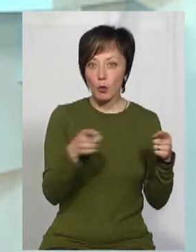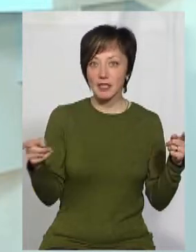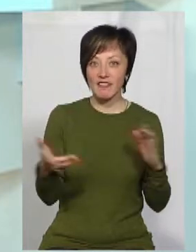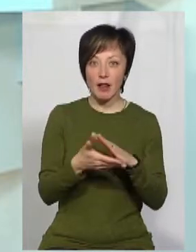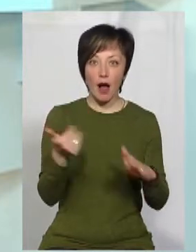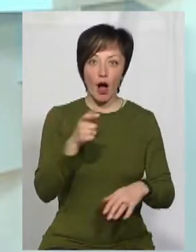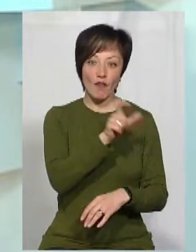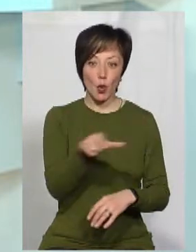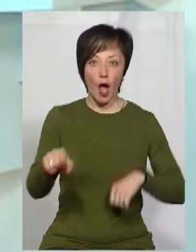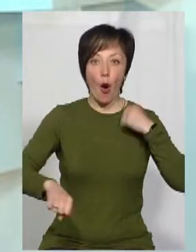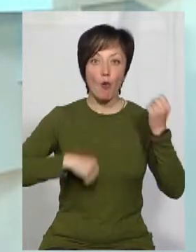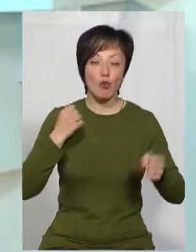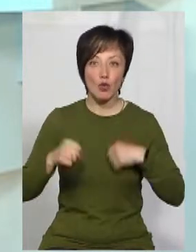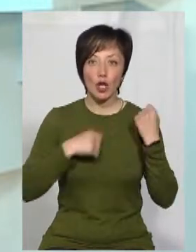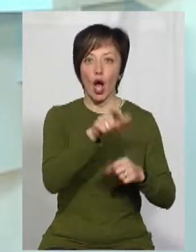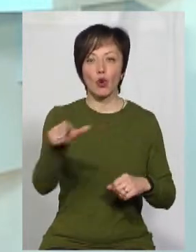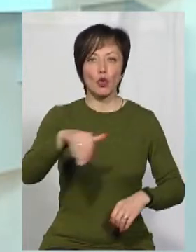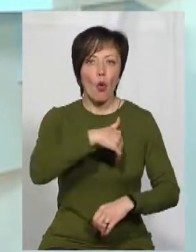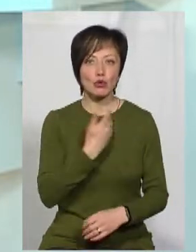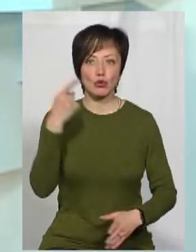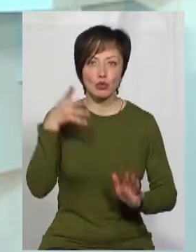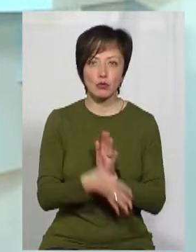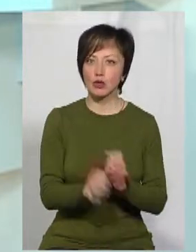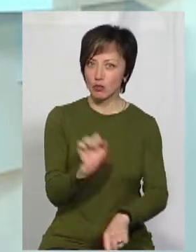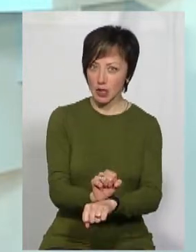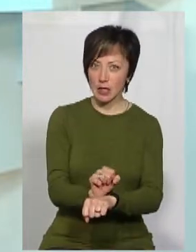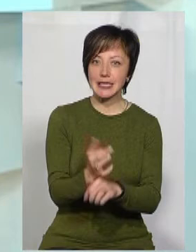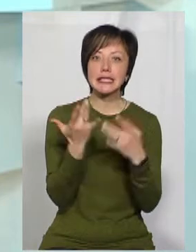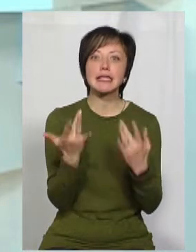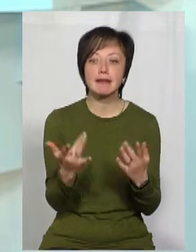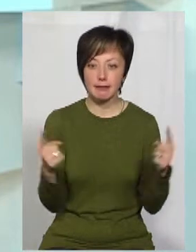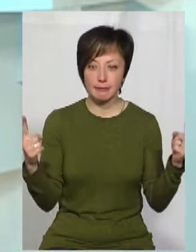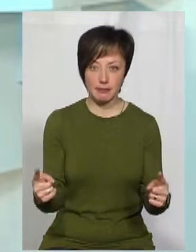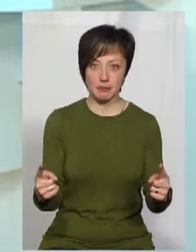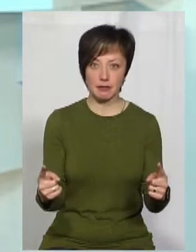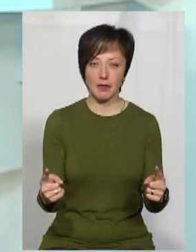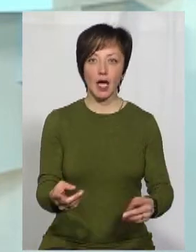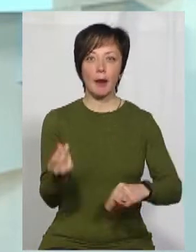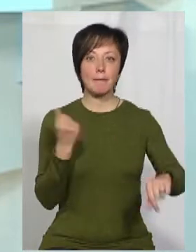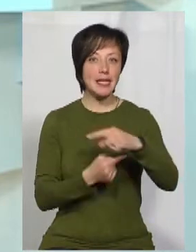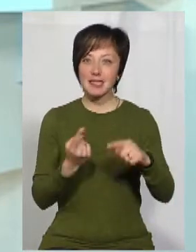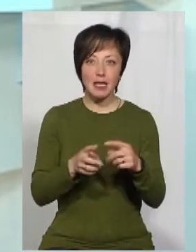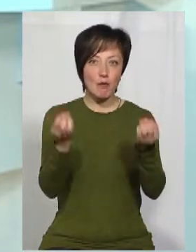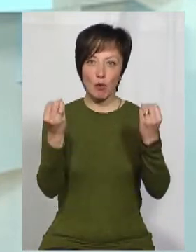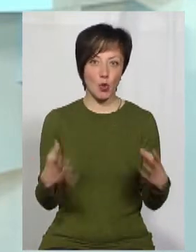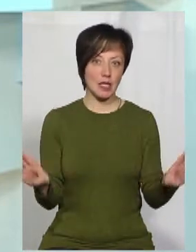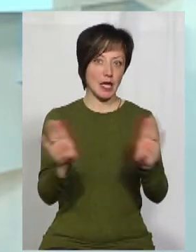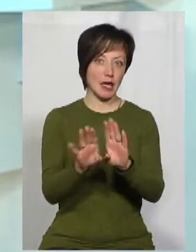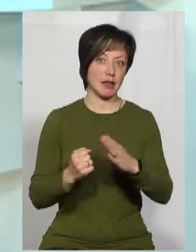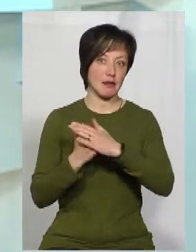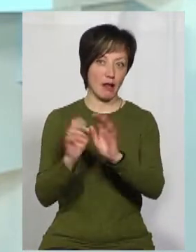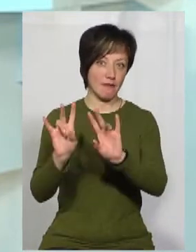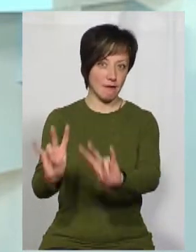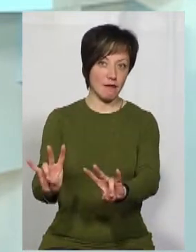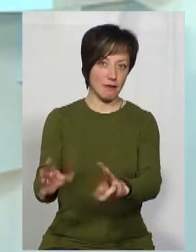викликає в людей обурення, тому що люди хочуть розуміти, вони зупинились наскільки. Тому що бізнес – це ж не просто закрився на склад